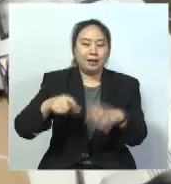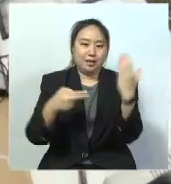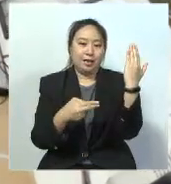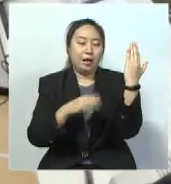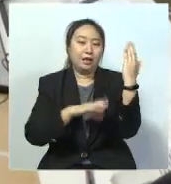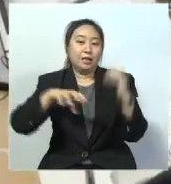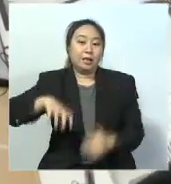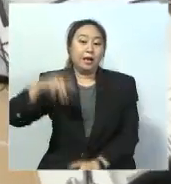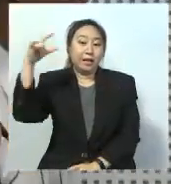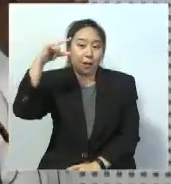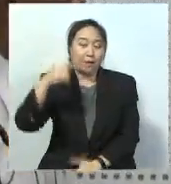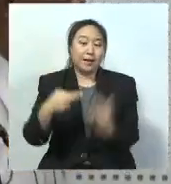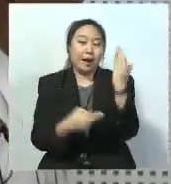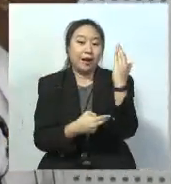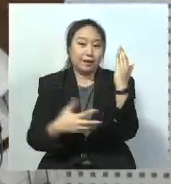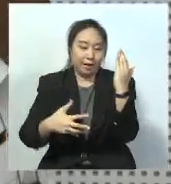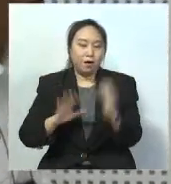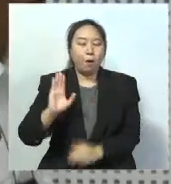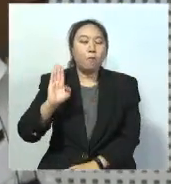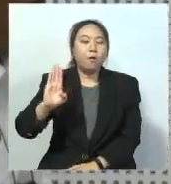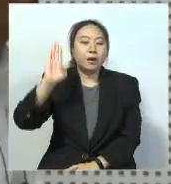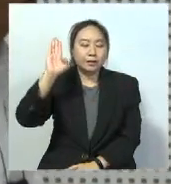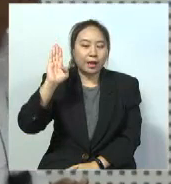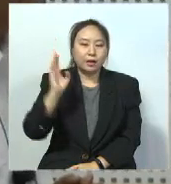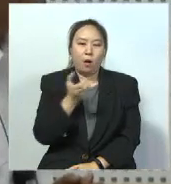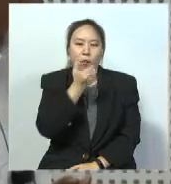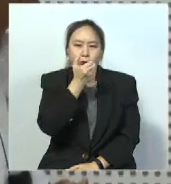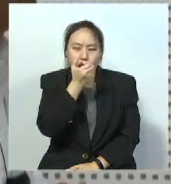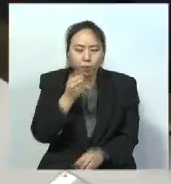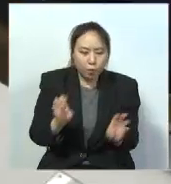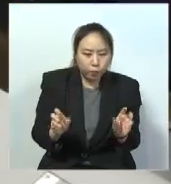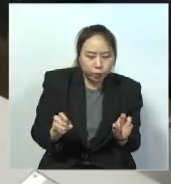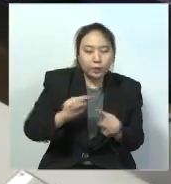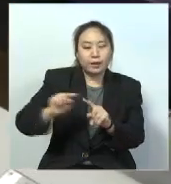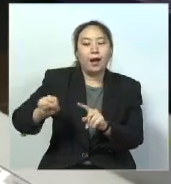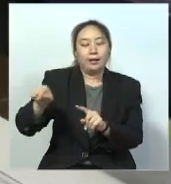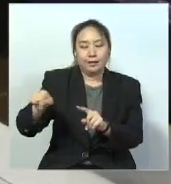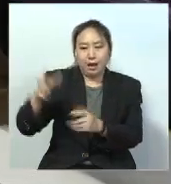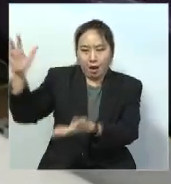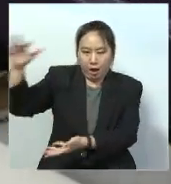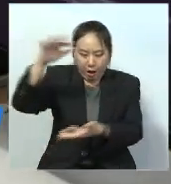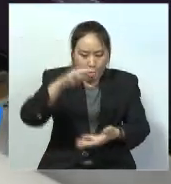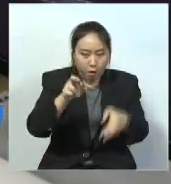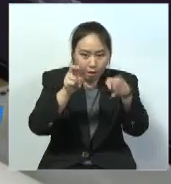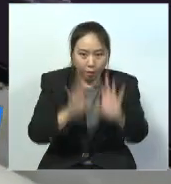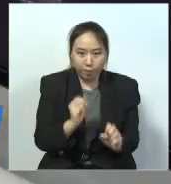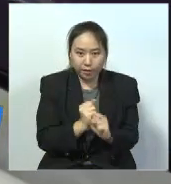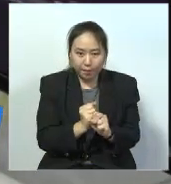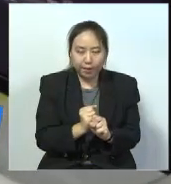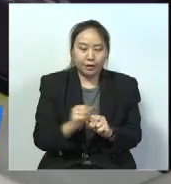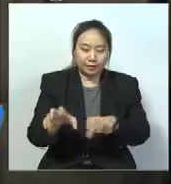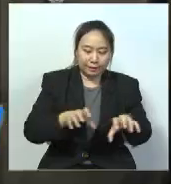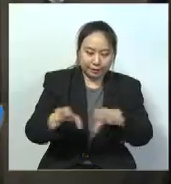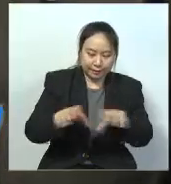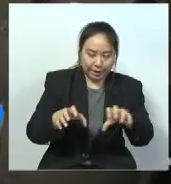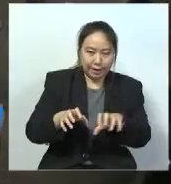ก็เป็นของบริษัทวิทยุการบินแห่งประเทศไทยจำกัดนะครับการนำเข้ามาก็เพื่อที่จะพัฒนาประสิทธิภาพของระบบการ